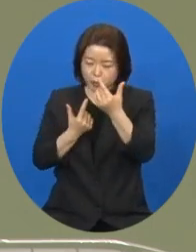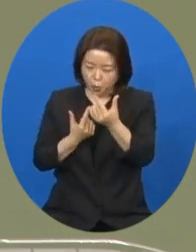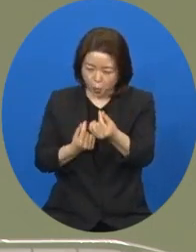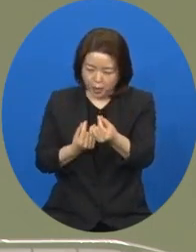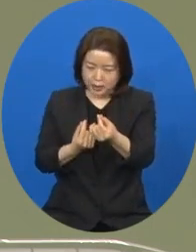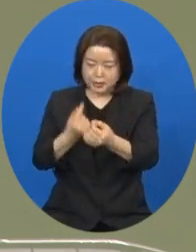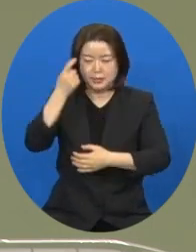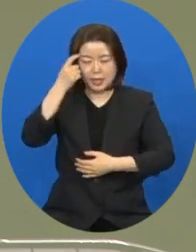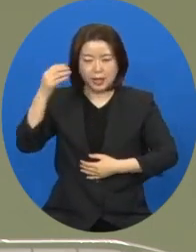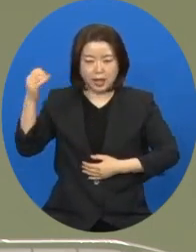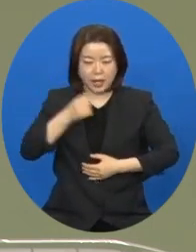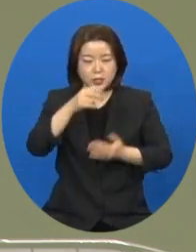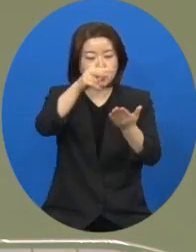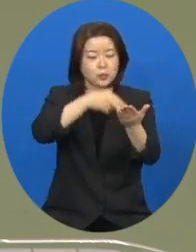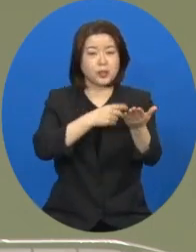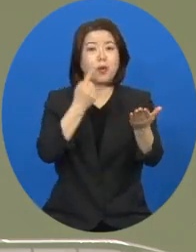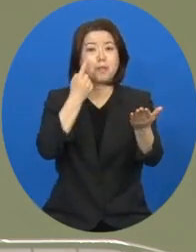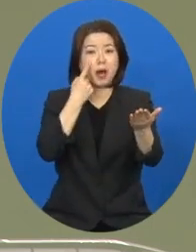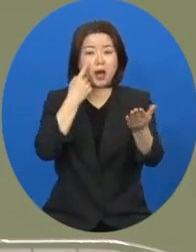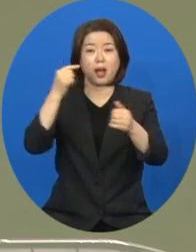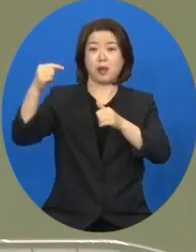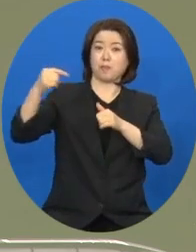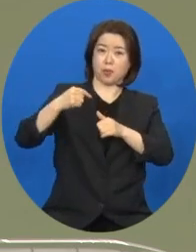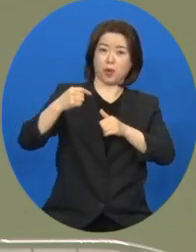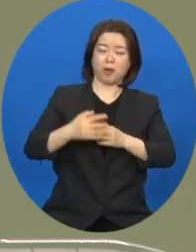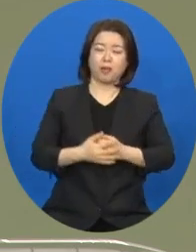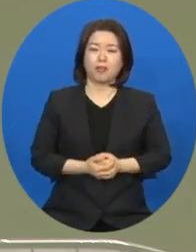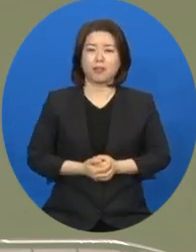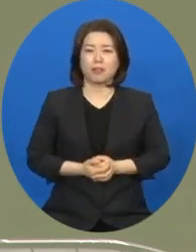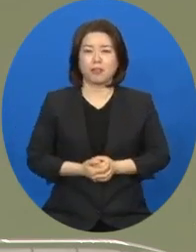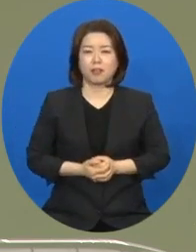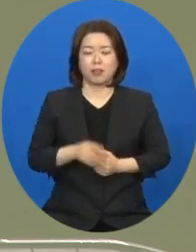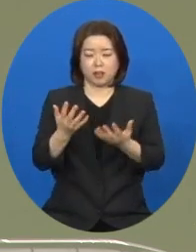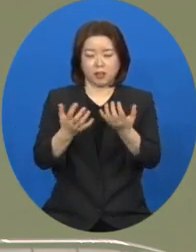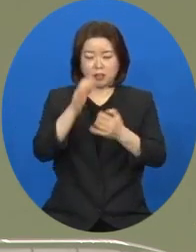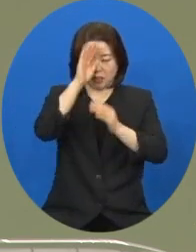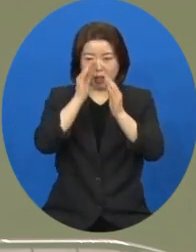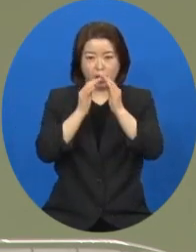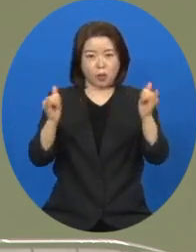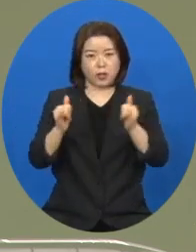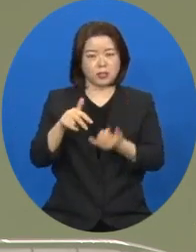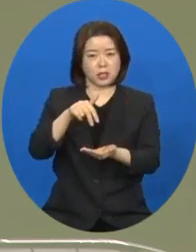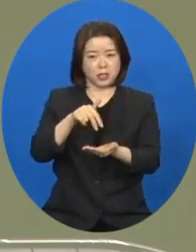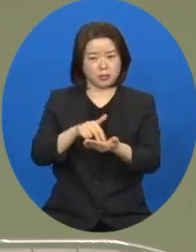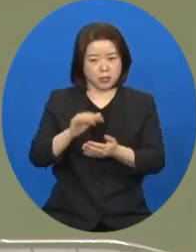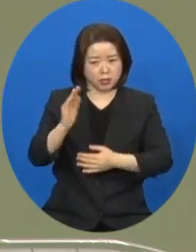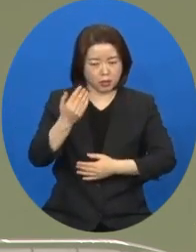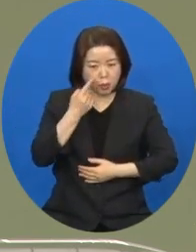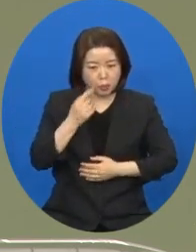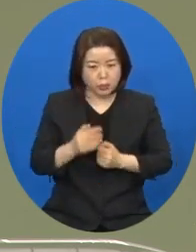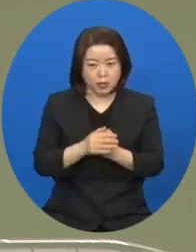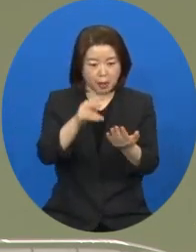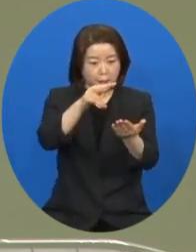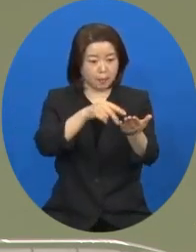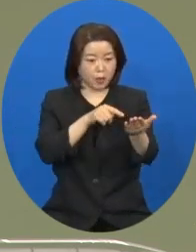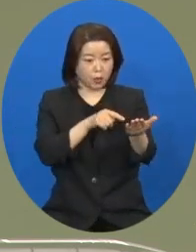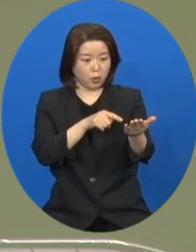하시더래요. 그 나 환자 심정이 되어 보니까 말씀이 주는 의미가 확 다르더래요.